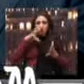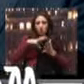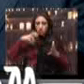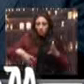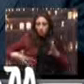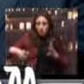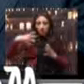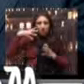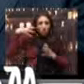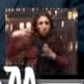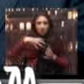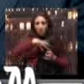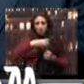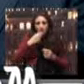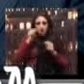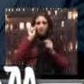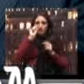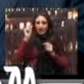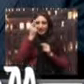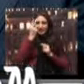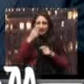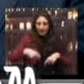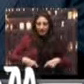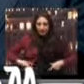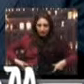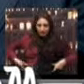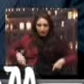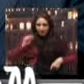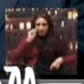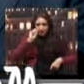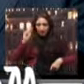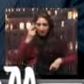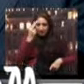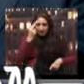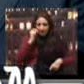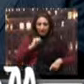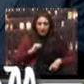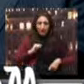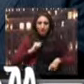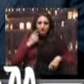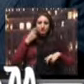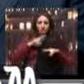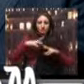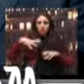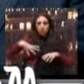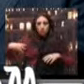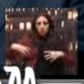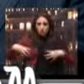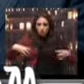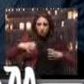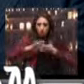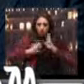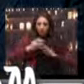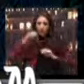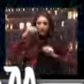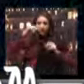بره، اتشخص إنه عنده الحصوتين دول وسيولة في الدم. اتجهز المريض واتعمل له الأشعات اللازمة، واتعمل